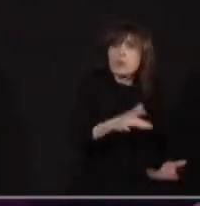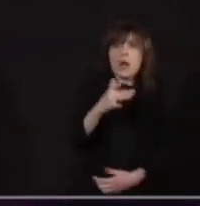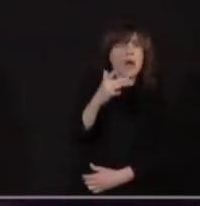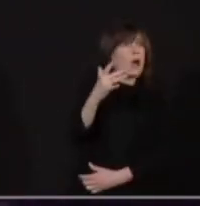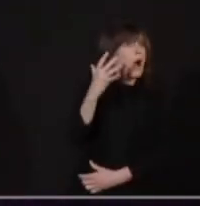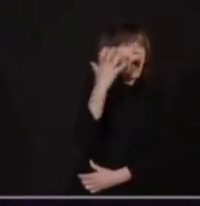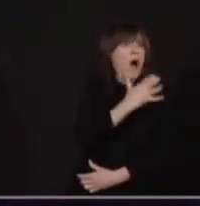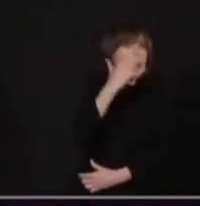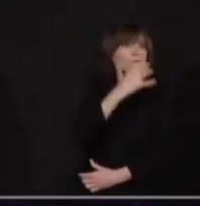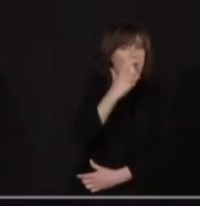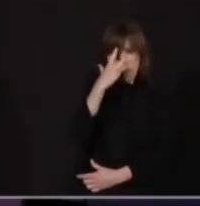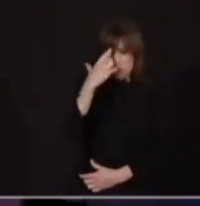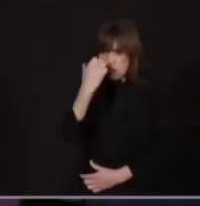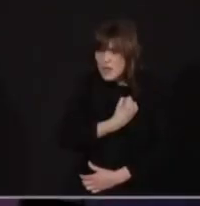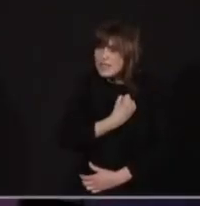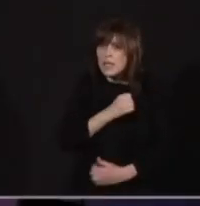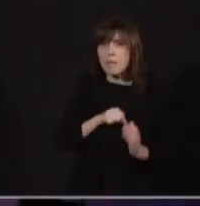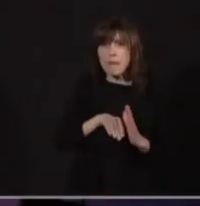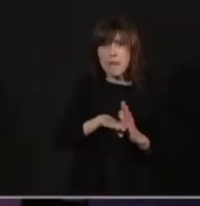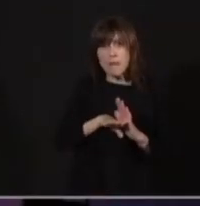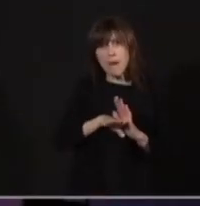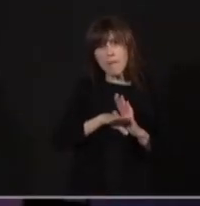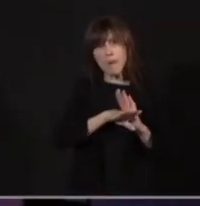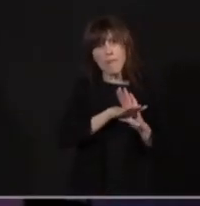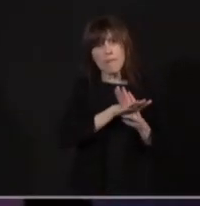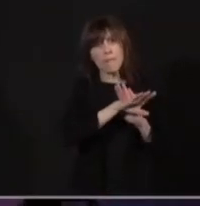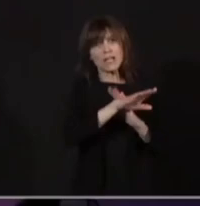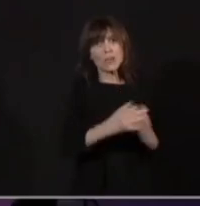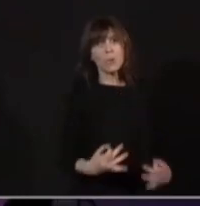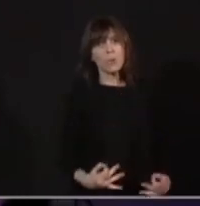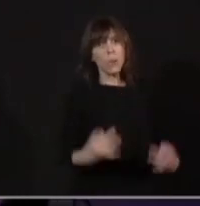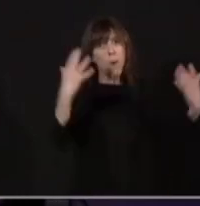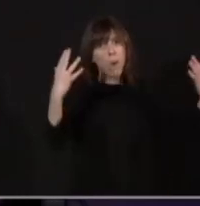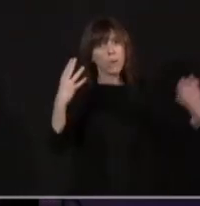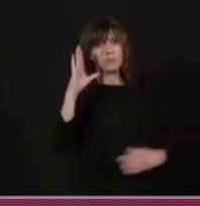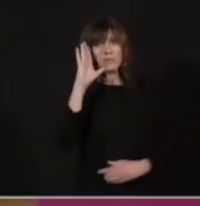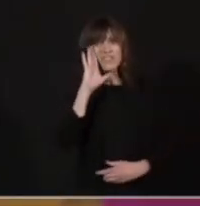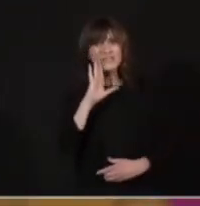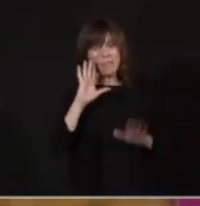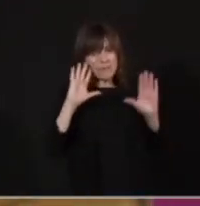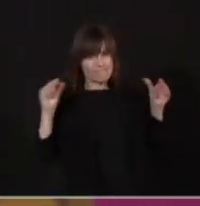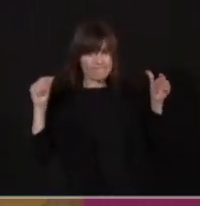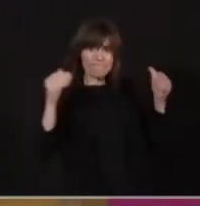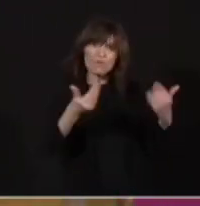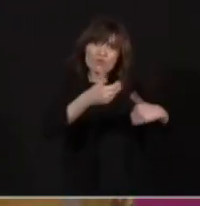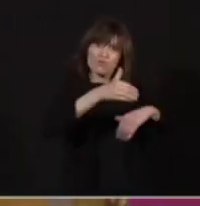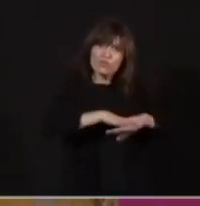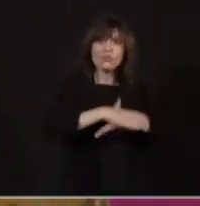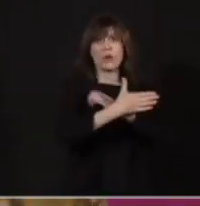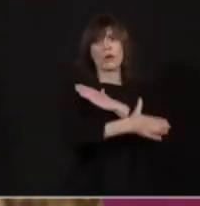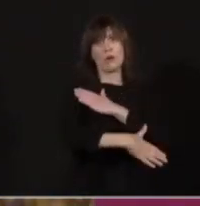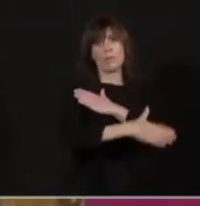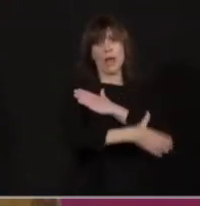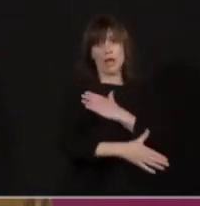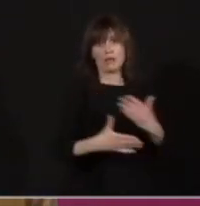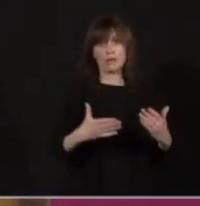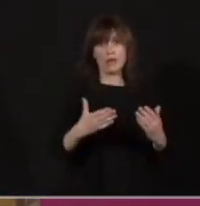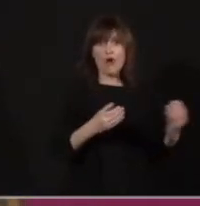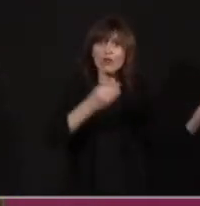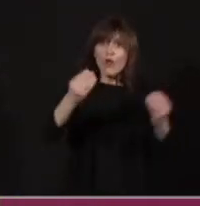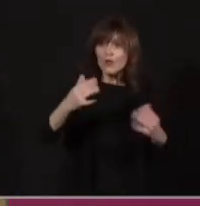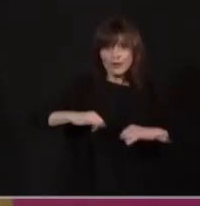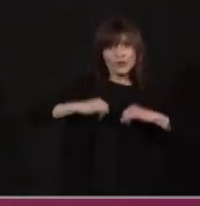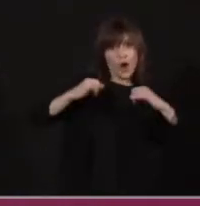suicides parmi les agriculteurs. Occupons-nous de la ruralité. Donnons les moyens à des jeunes de